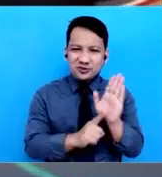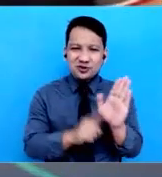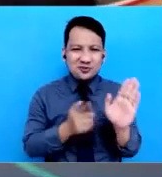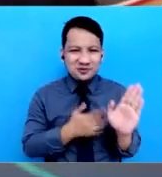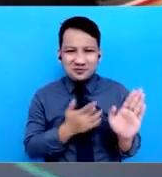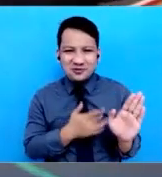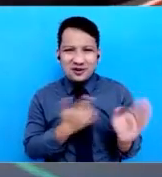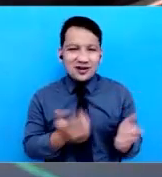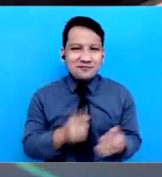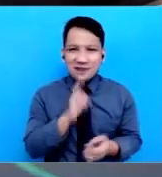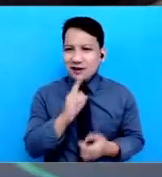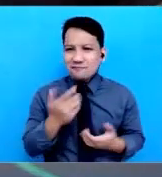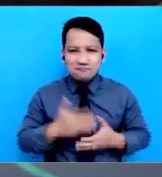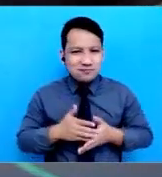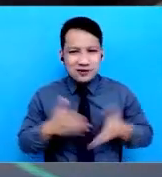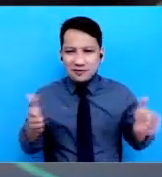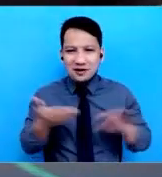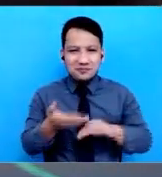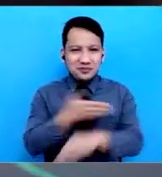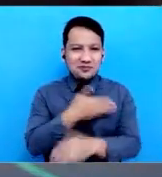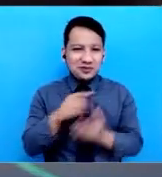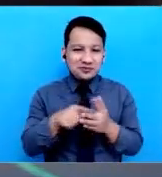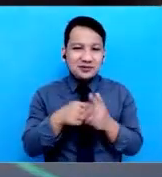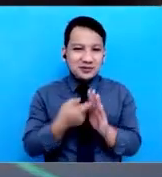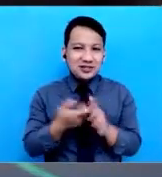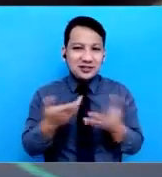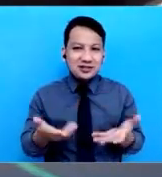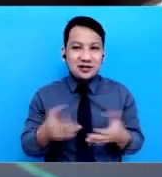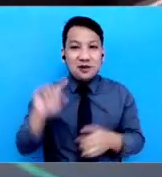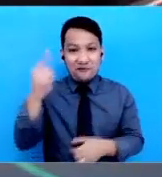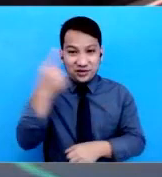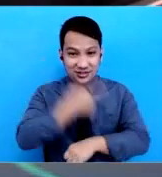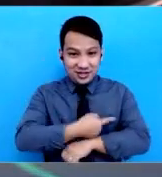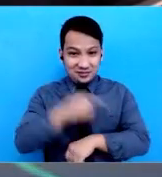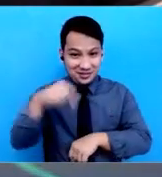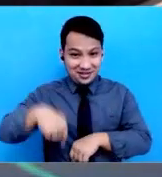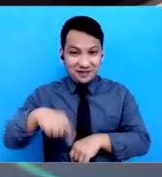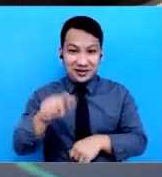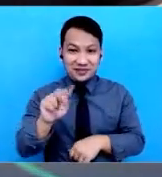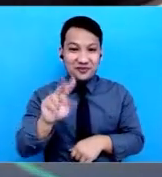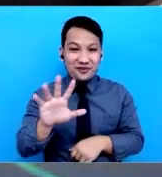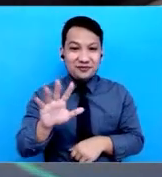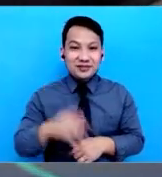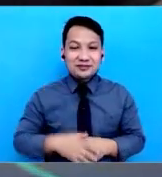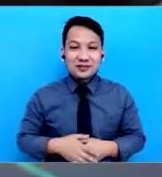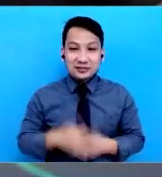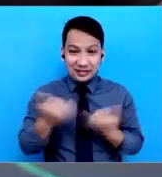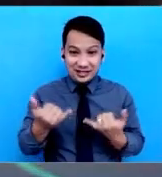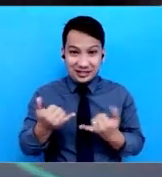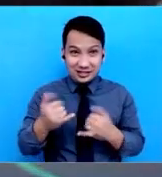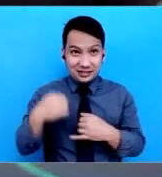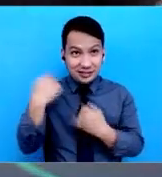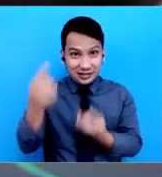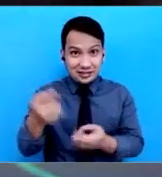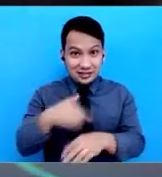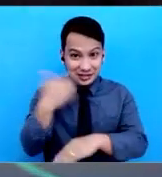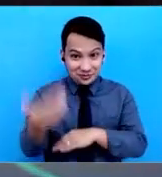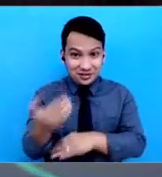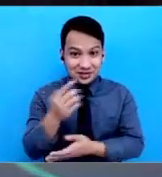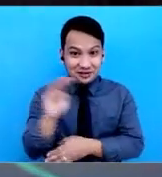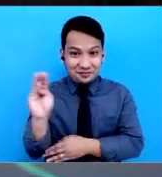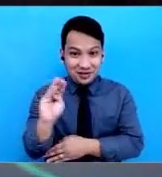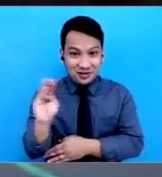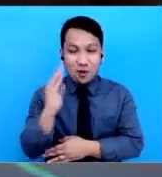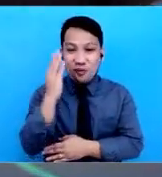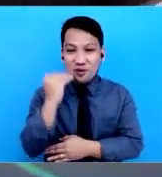ko bago magsimula yung aking first day dyan sa TV5 this coming Monday. At syempre, excited tayo